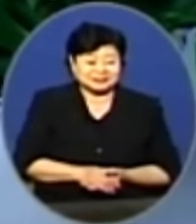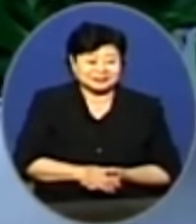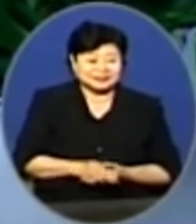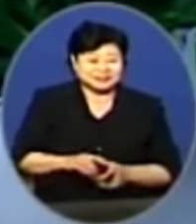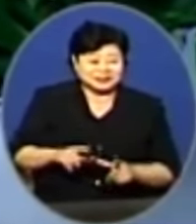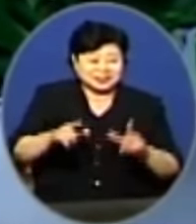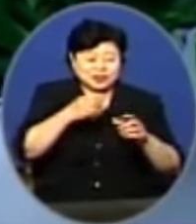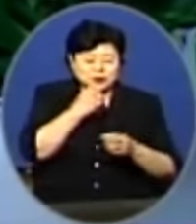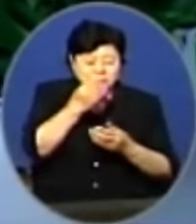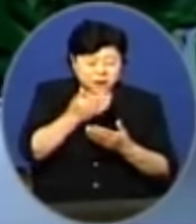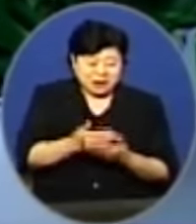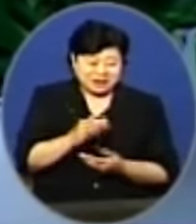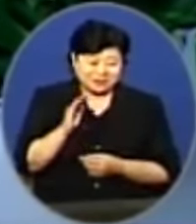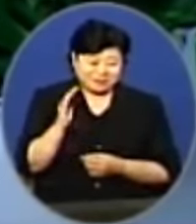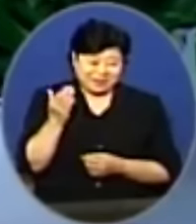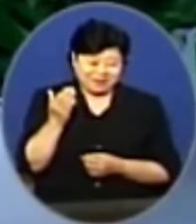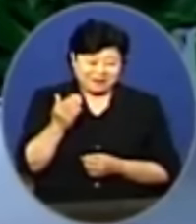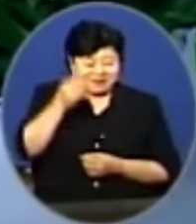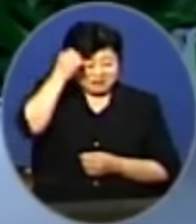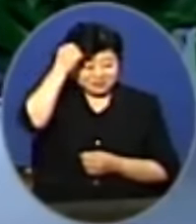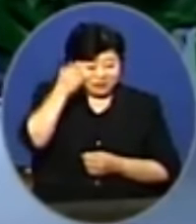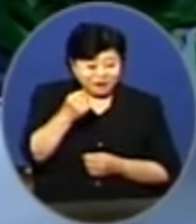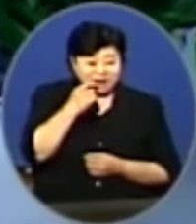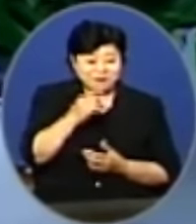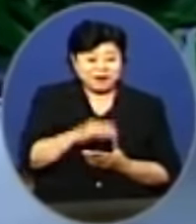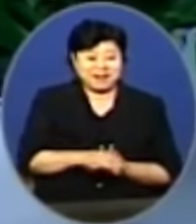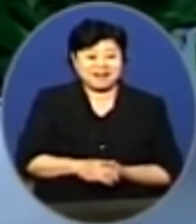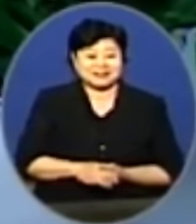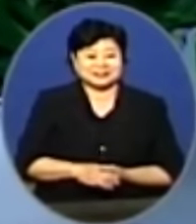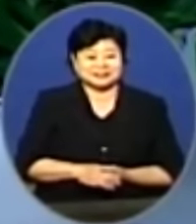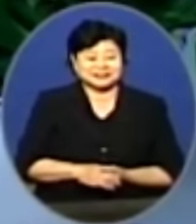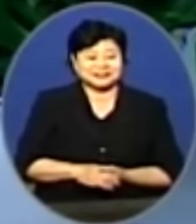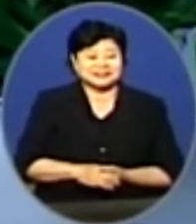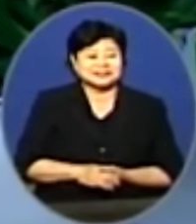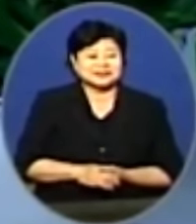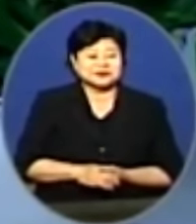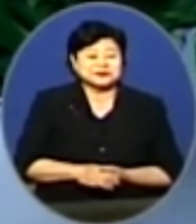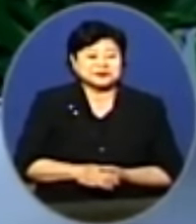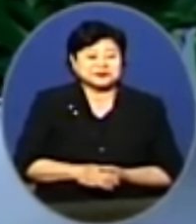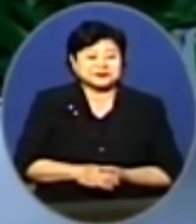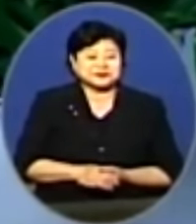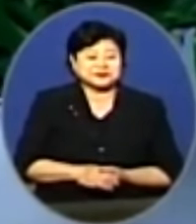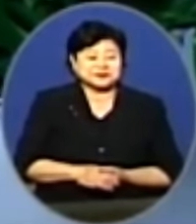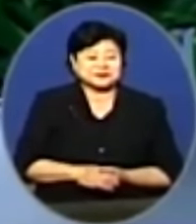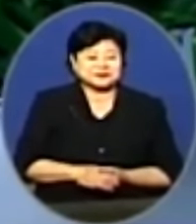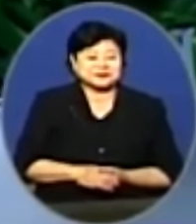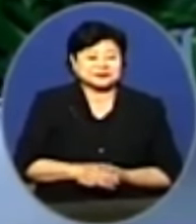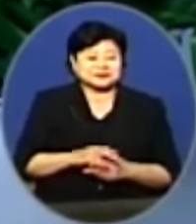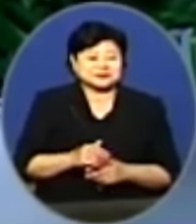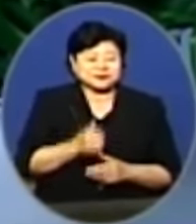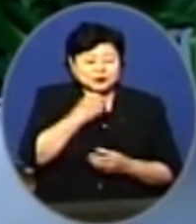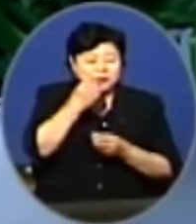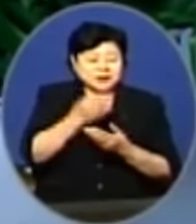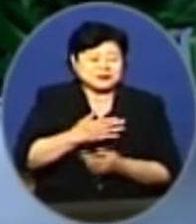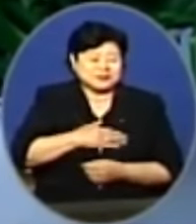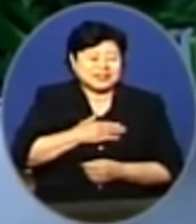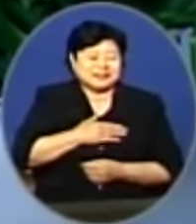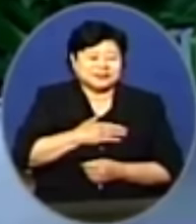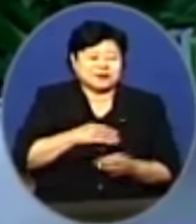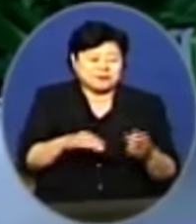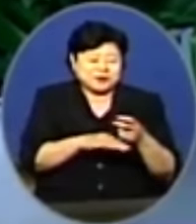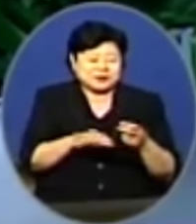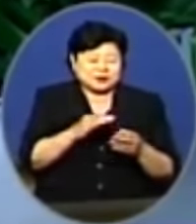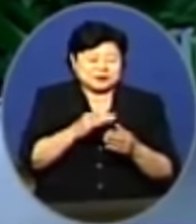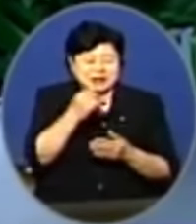당신이 큰 축복을 받는 날이니까 기억하라고. 그래서 이제 축복을 받은 줄 알고 버스 타고